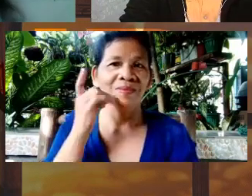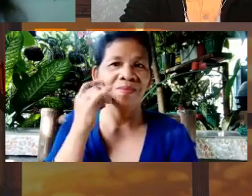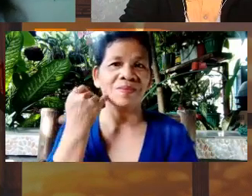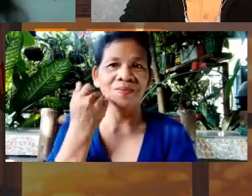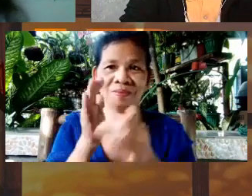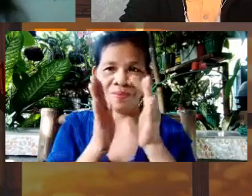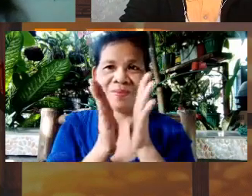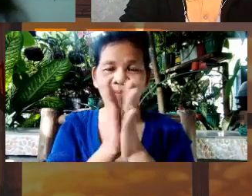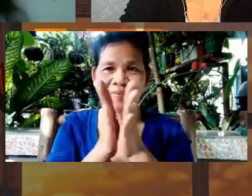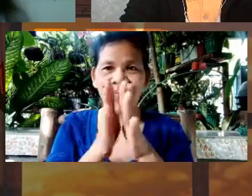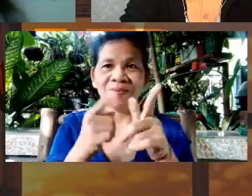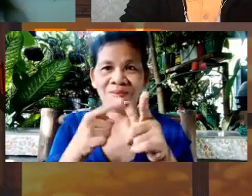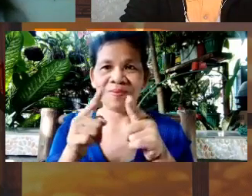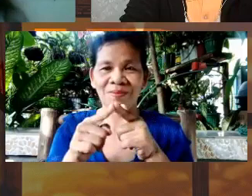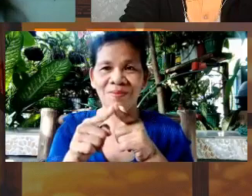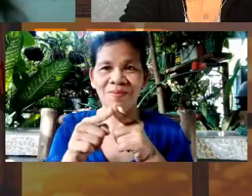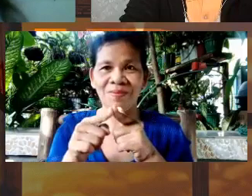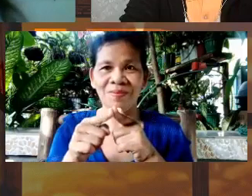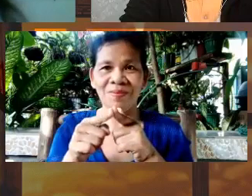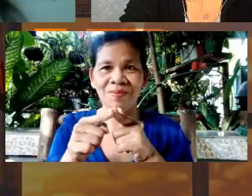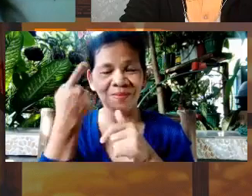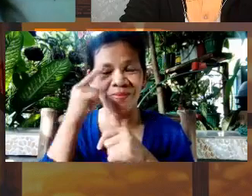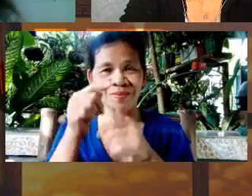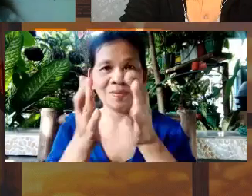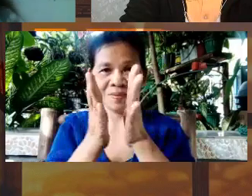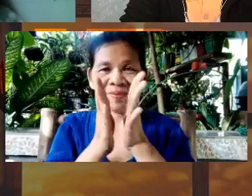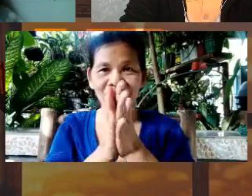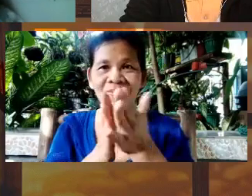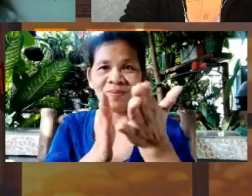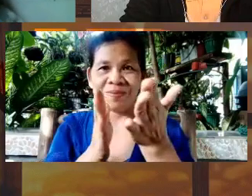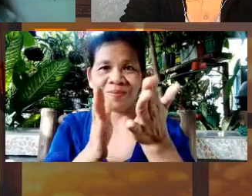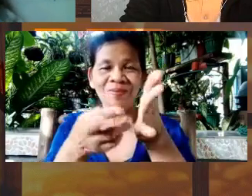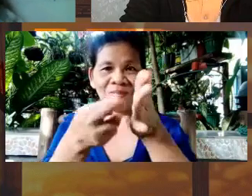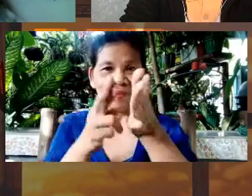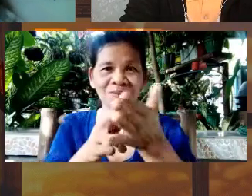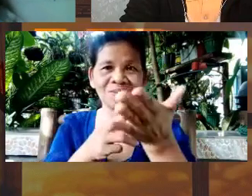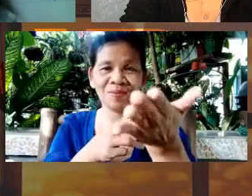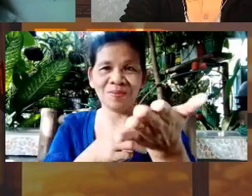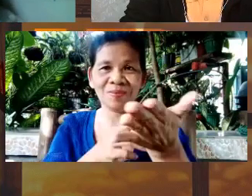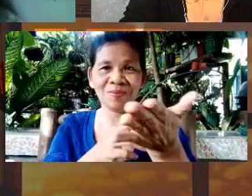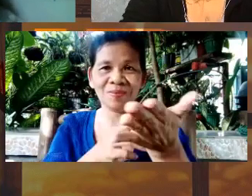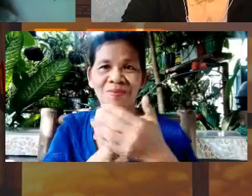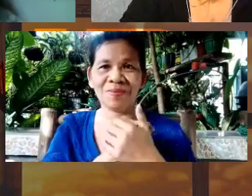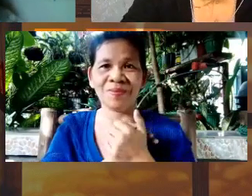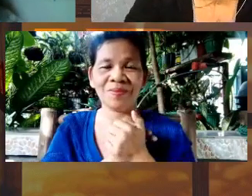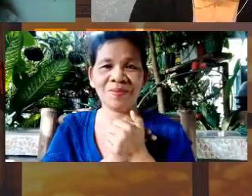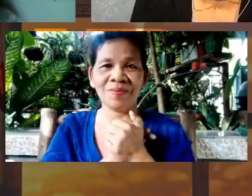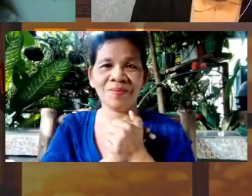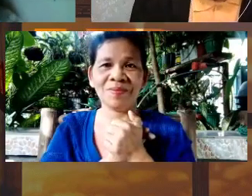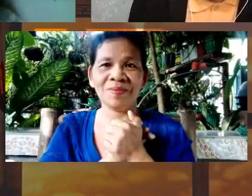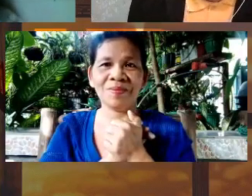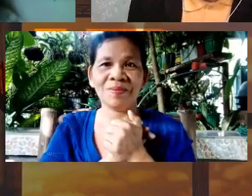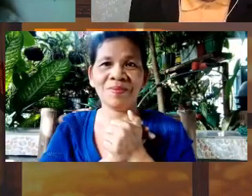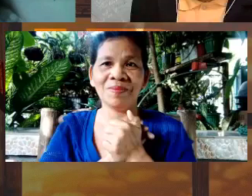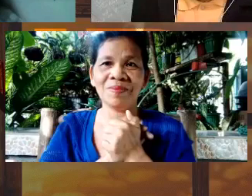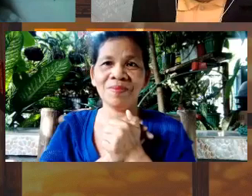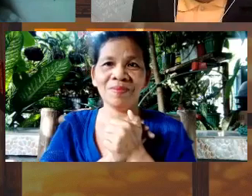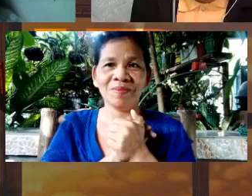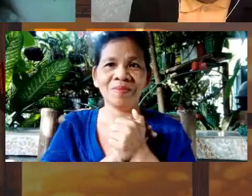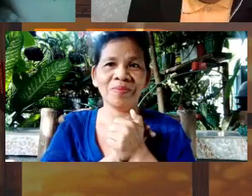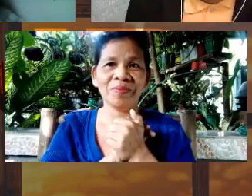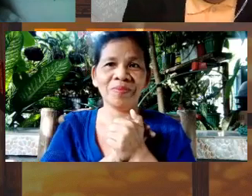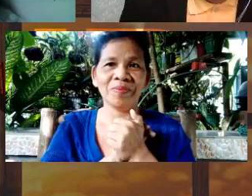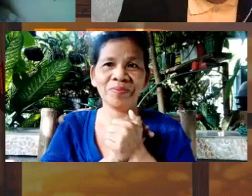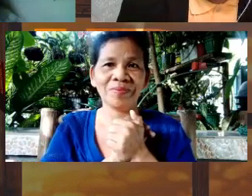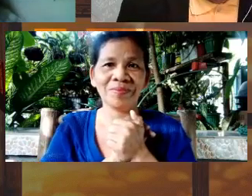edi, bigay na. Sige, ako na ang manalangin sa mga prayer requests.